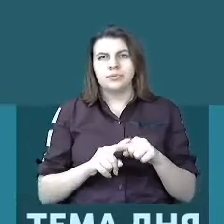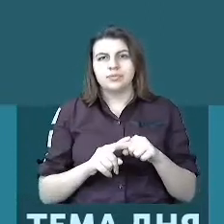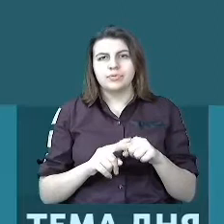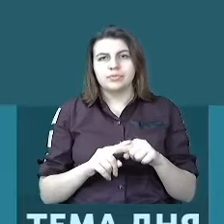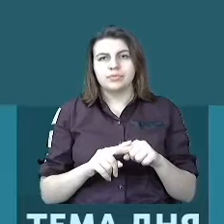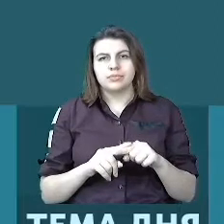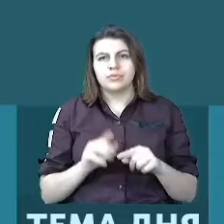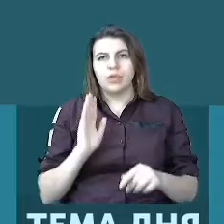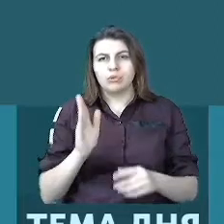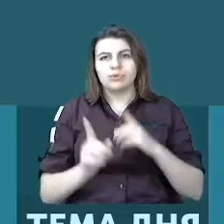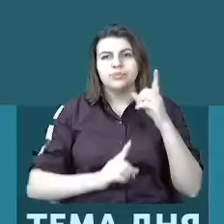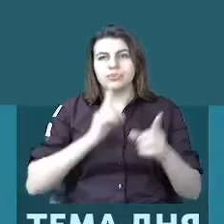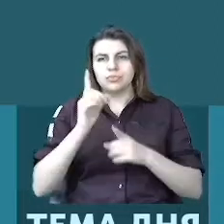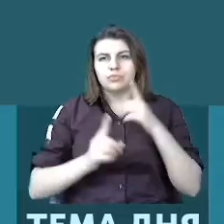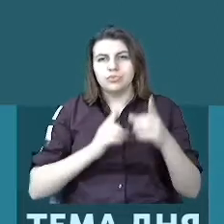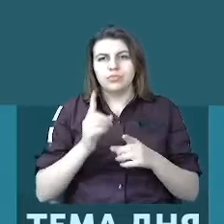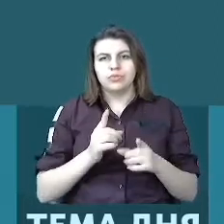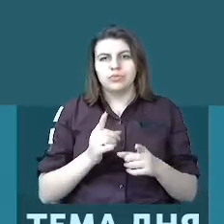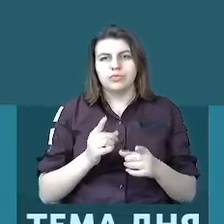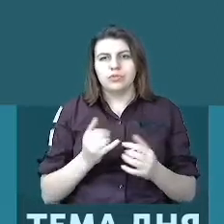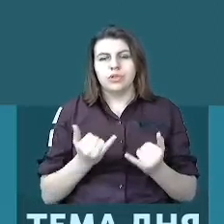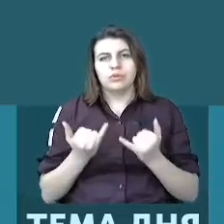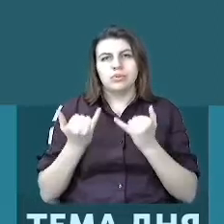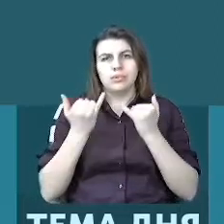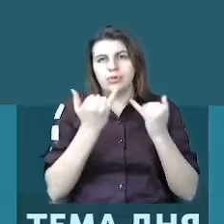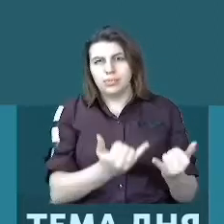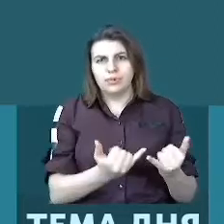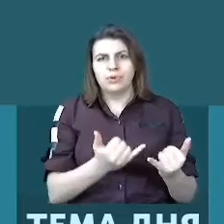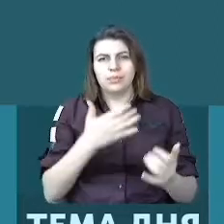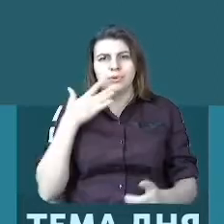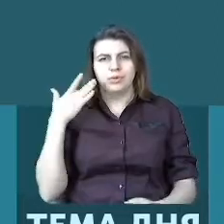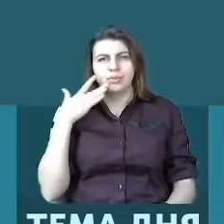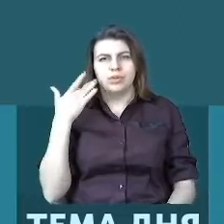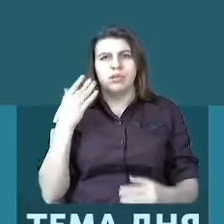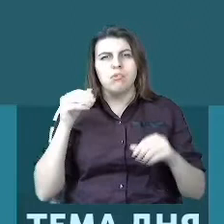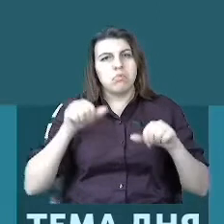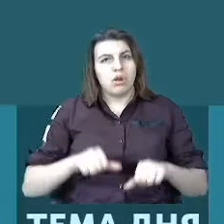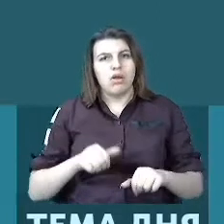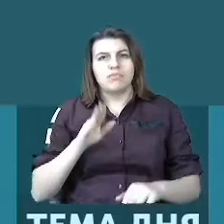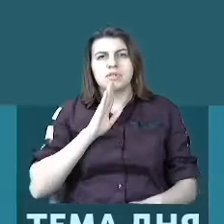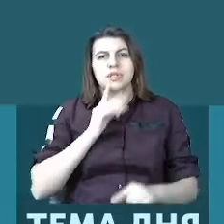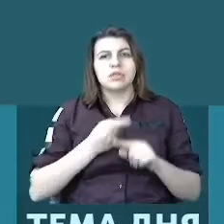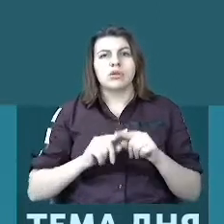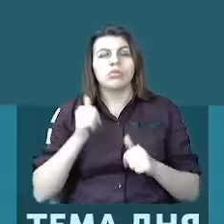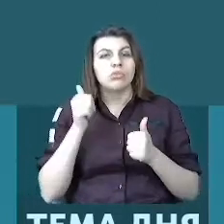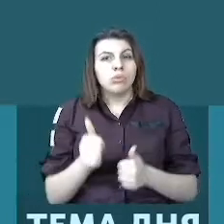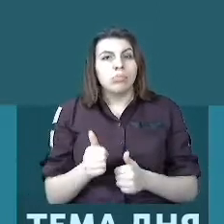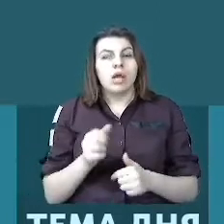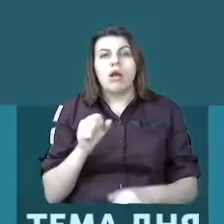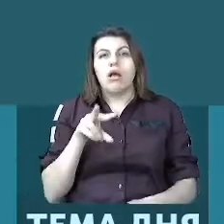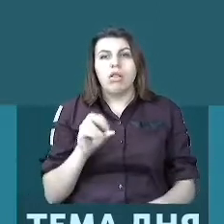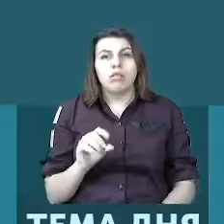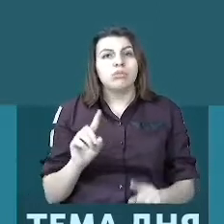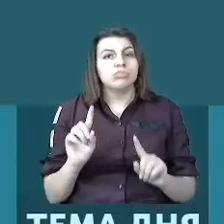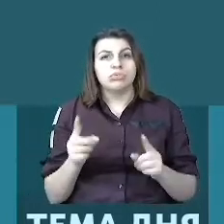буде змінюватися в сторону поліпшення прав жінок, це добре. Але давайте, чому